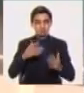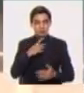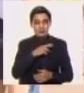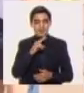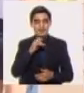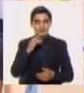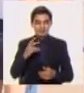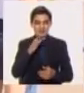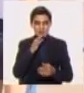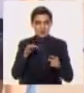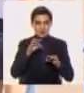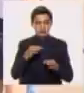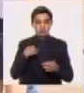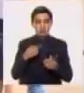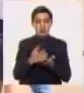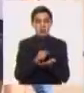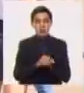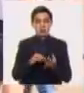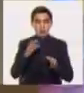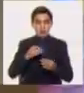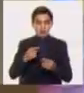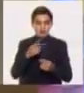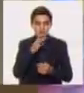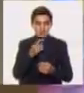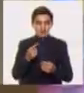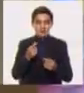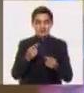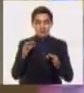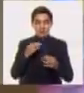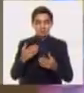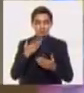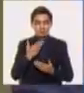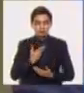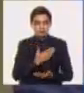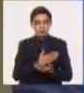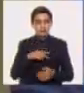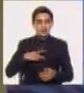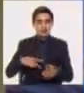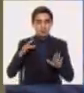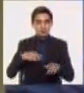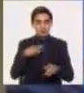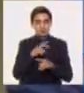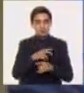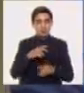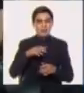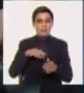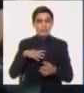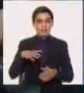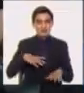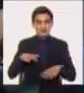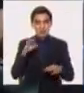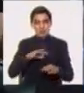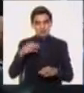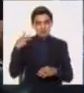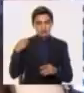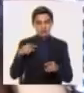жатсақтақ жалғалу құнын сұрайды деп ашулы. Бүгін қоршаудан өтіп, басқарушы директорға өздері келді. Ал базар басшылығы төленген ақша алдағы